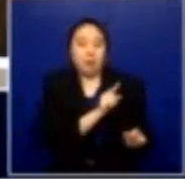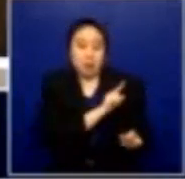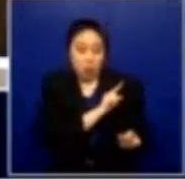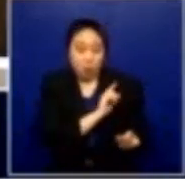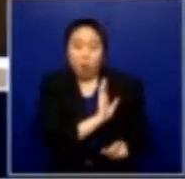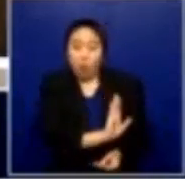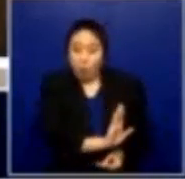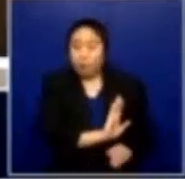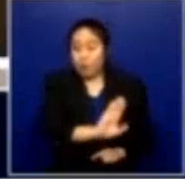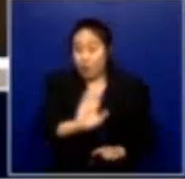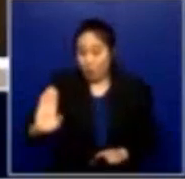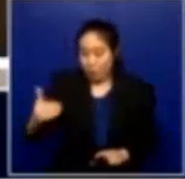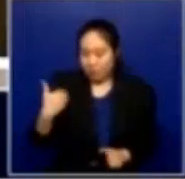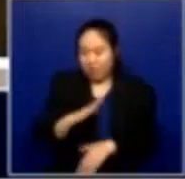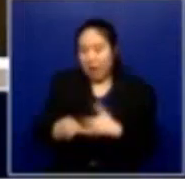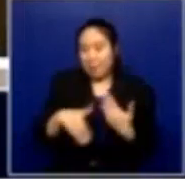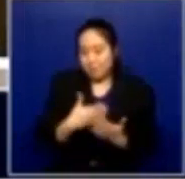ดทั้งสิ้น